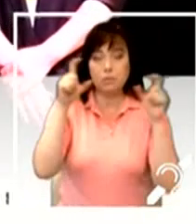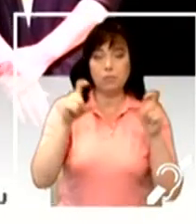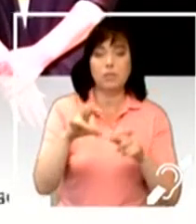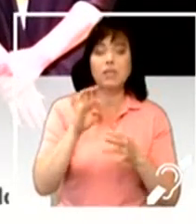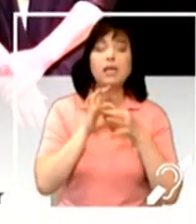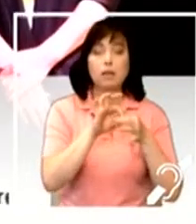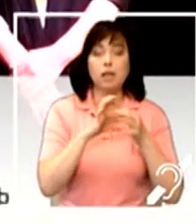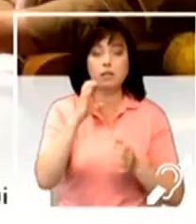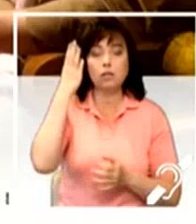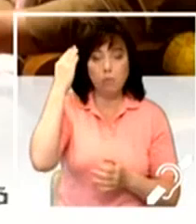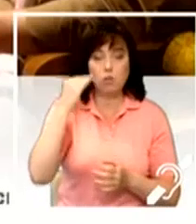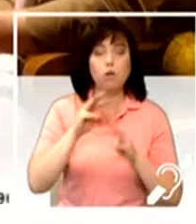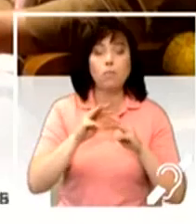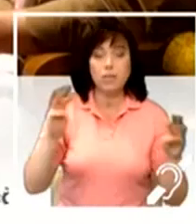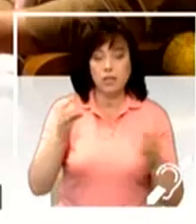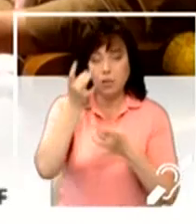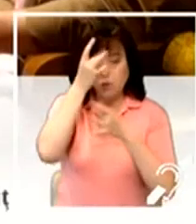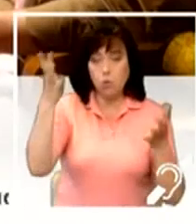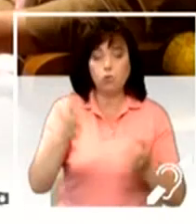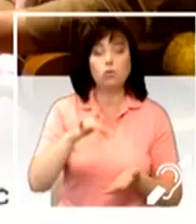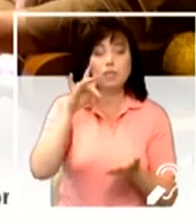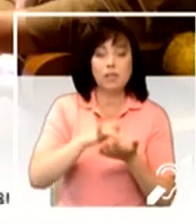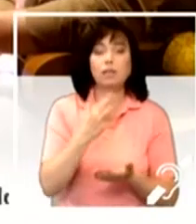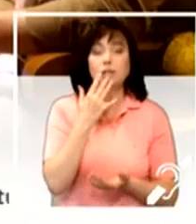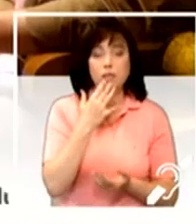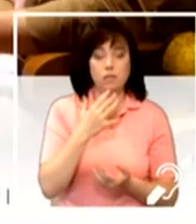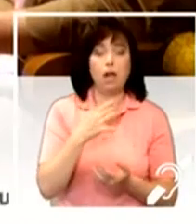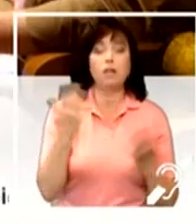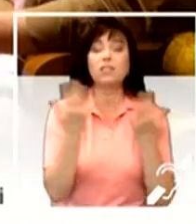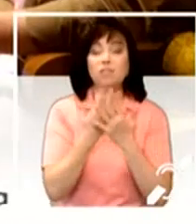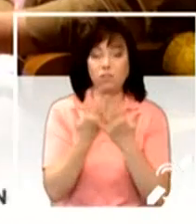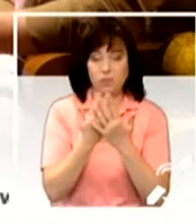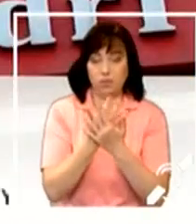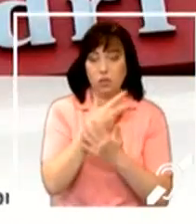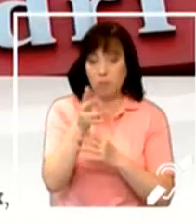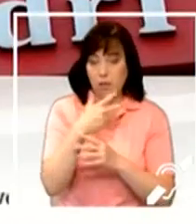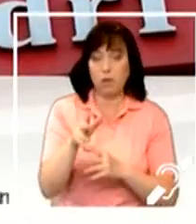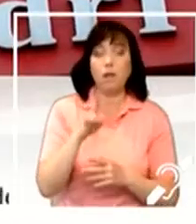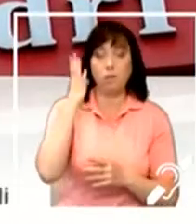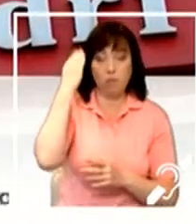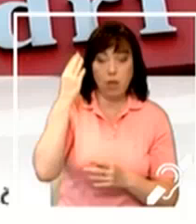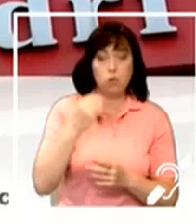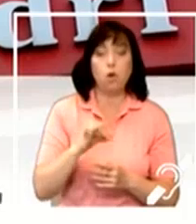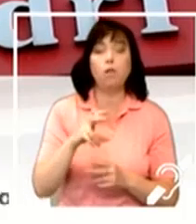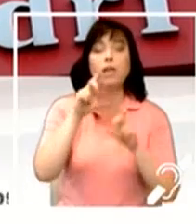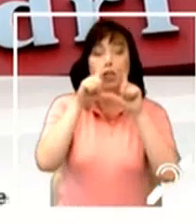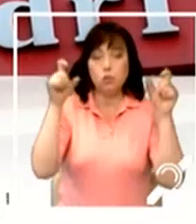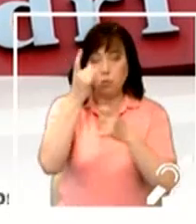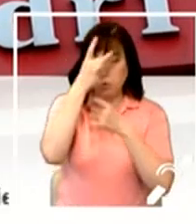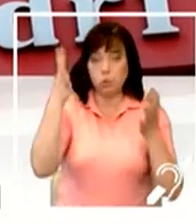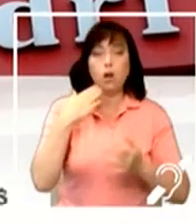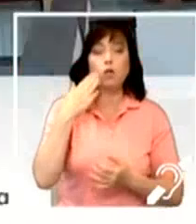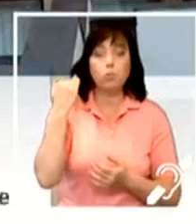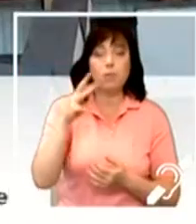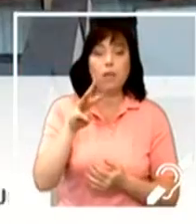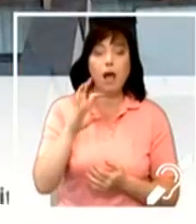Relația cu Republica Moldova, Ministerului Culturii, Centrului Național al Cinematografiei din Republica Moldova, Institutului Cultural